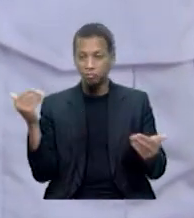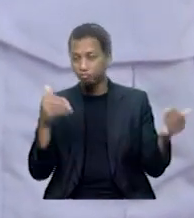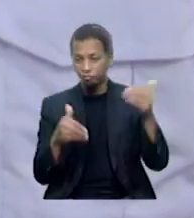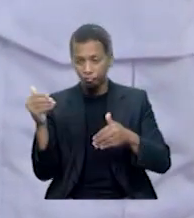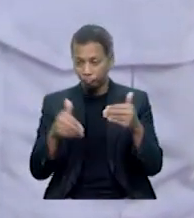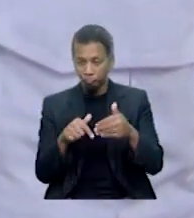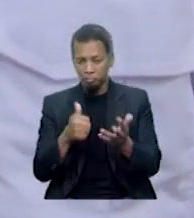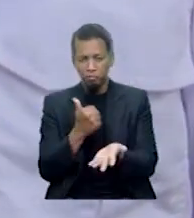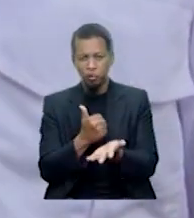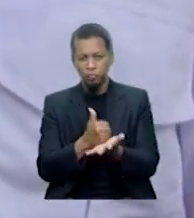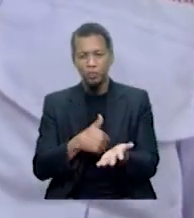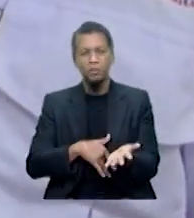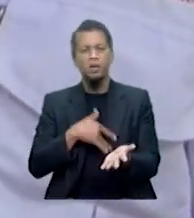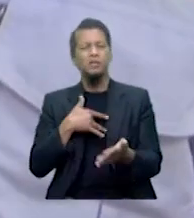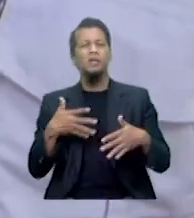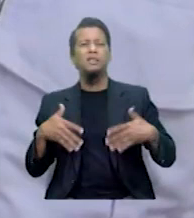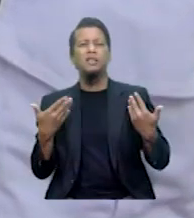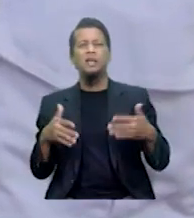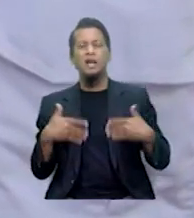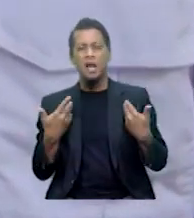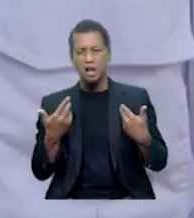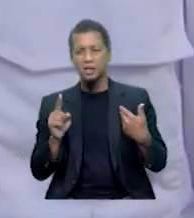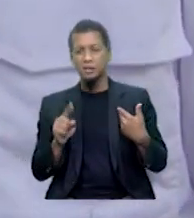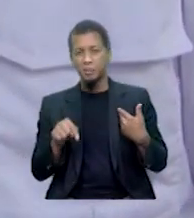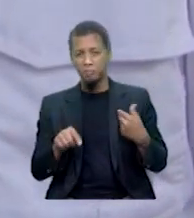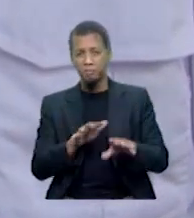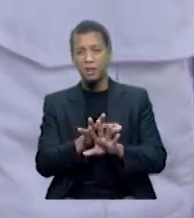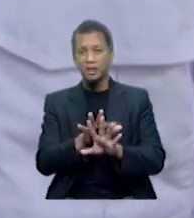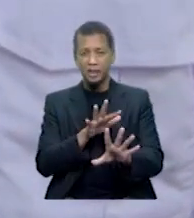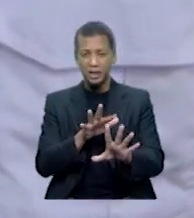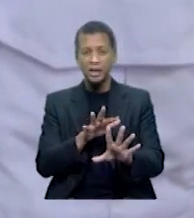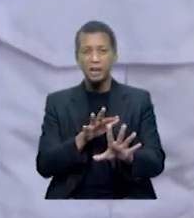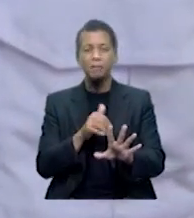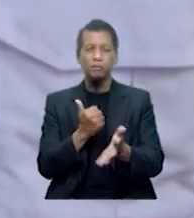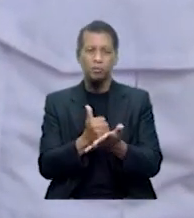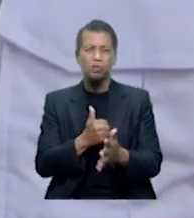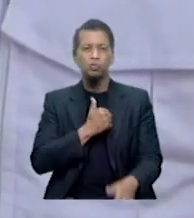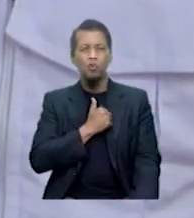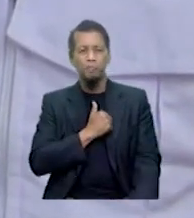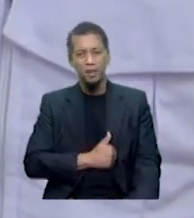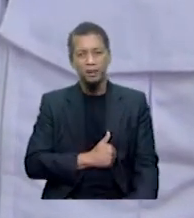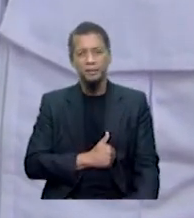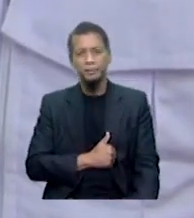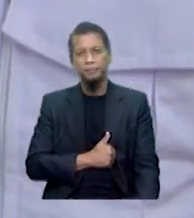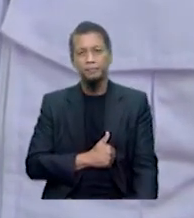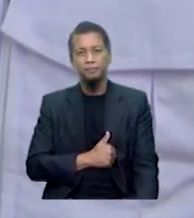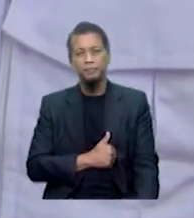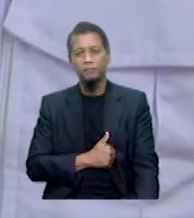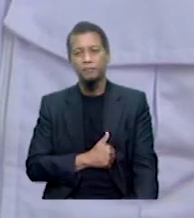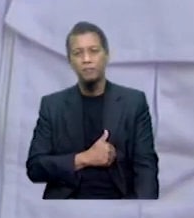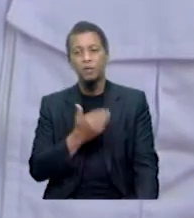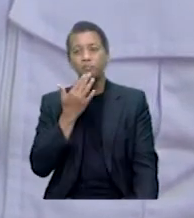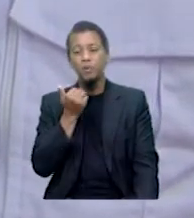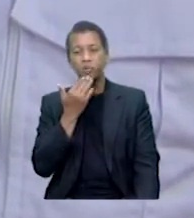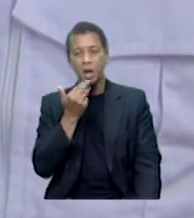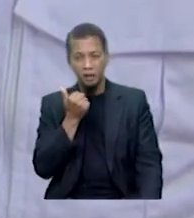dan terhibur karena apa ya kita ini adalah partai yang santun Insyaallah partai yang hanya memberikan Semoga akan menjadi solusi yang terbaik untuk